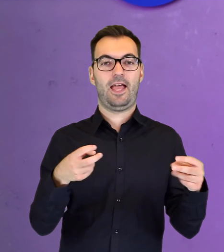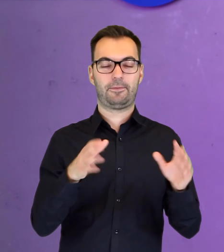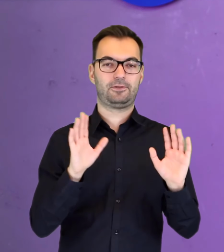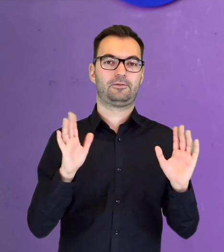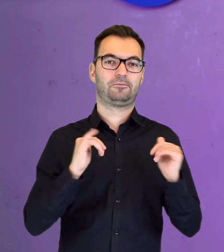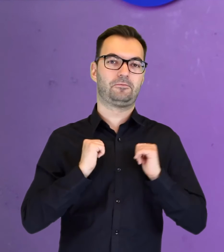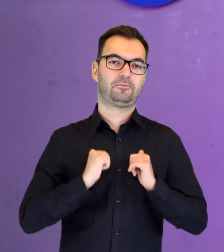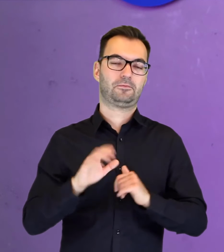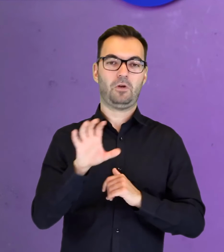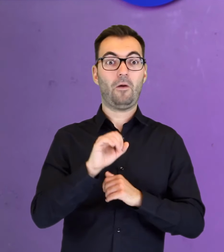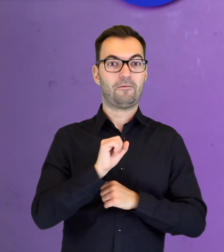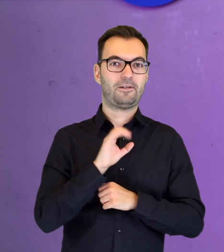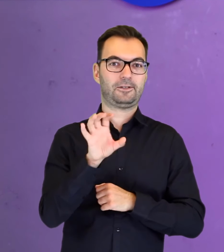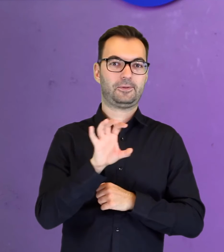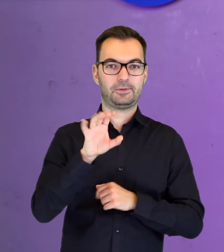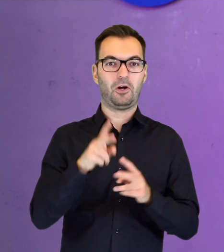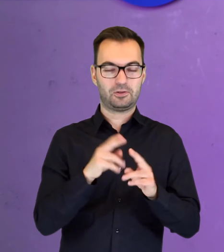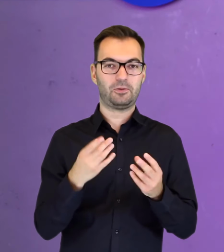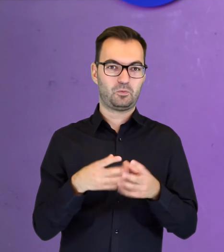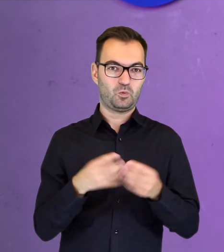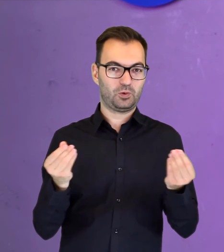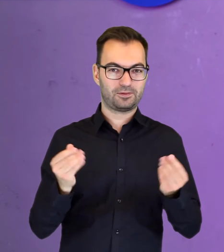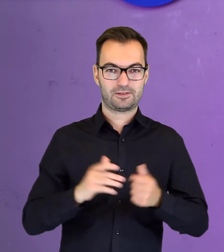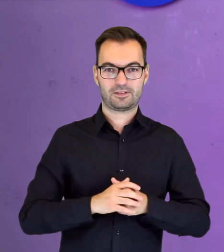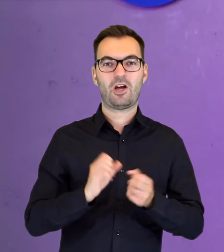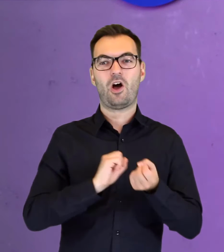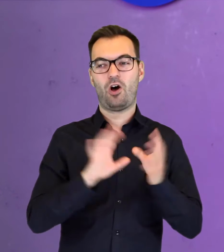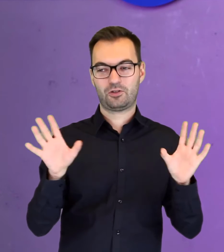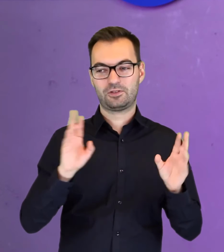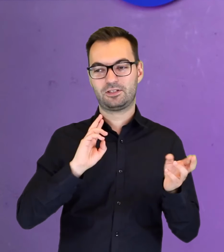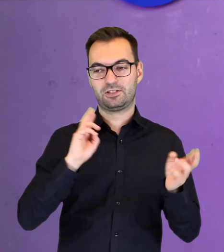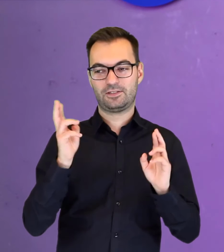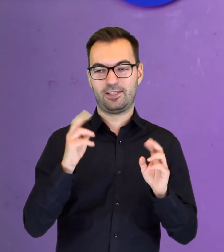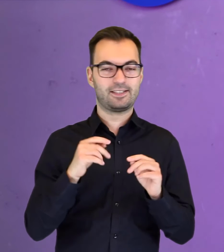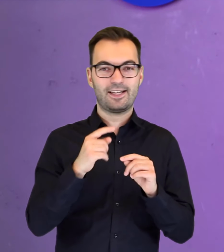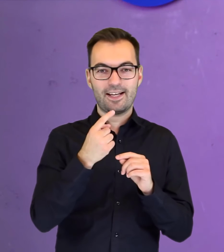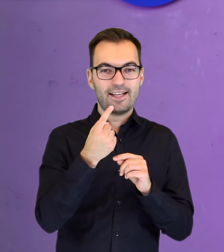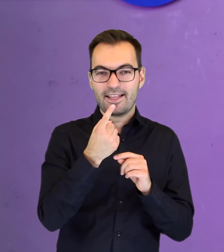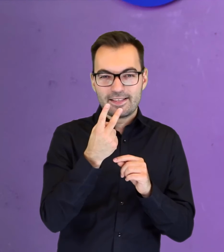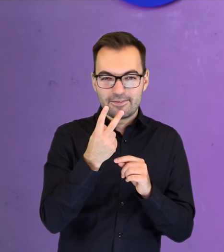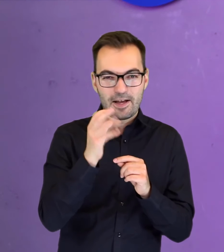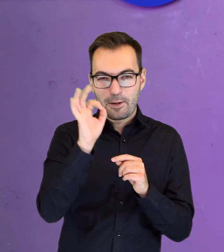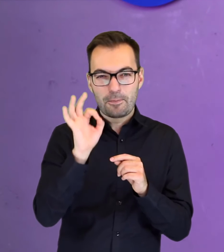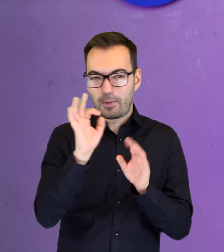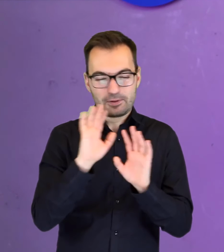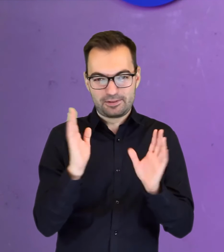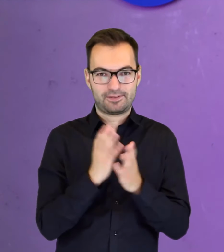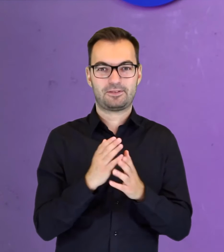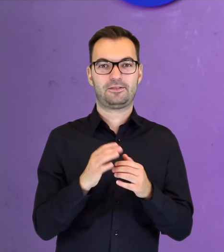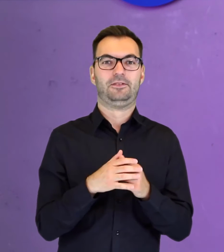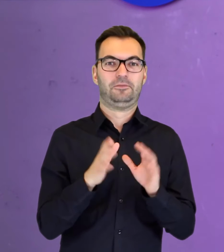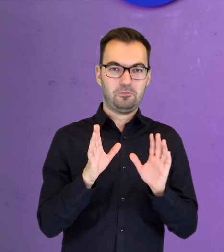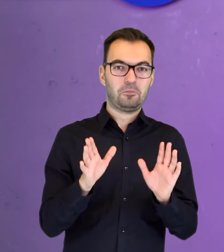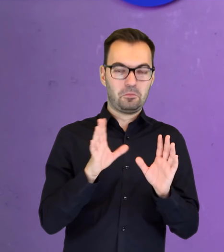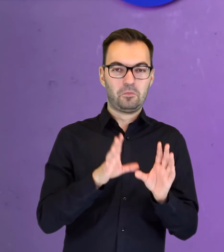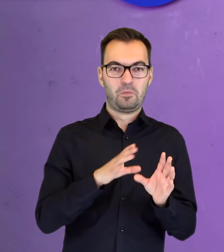zapisy czyli dalej możesz sobie włączasz jeszcze sobie napisy no i fajnie obejrzeliśmy